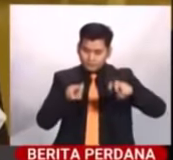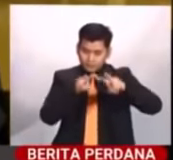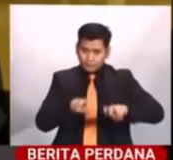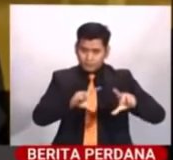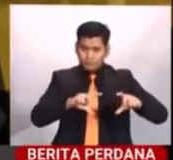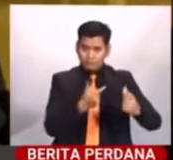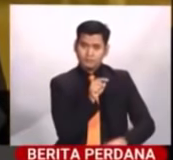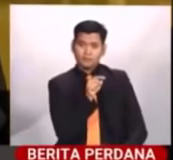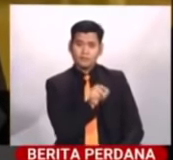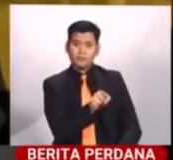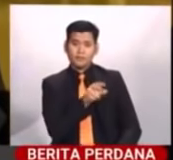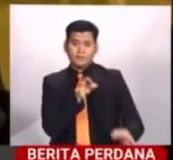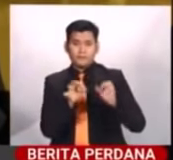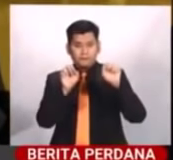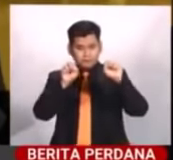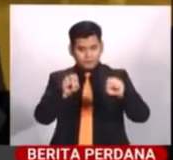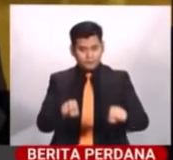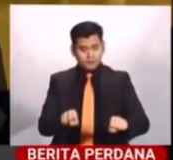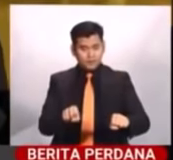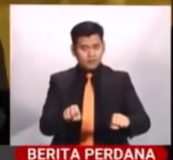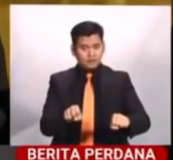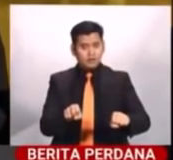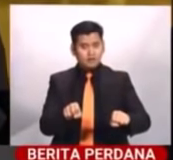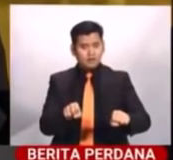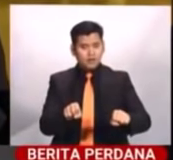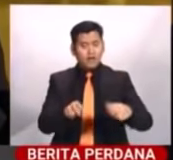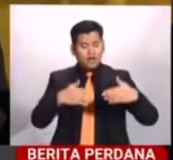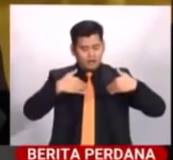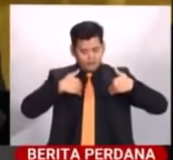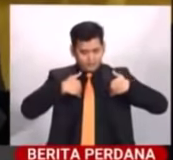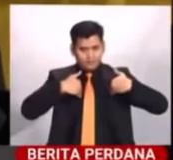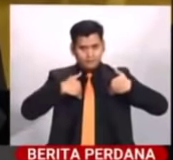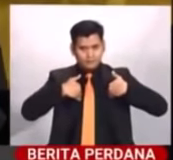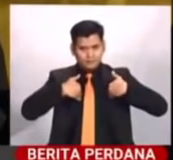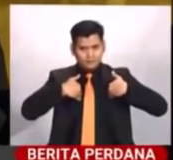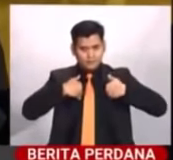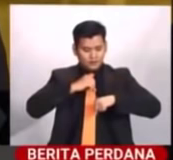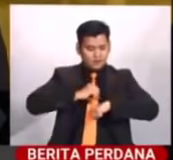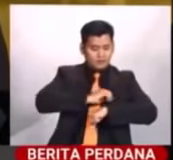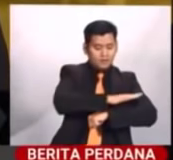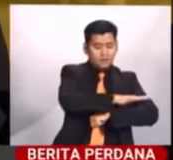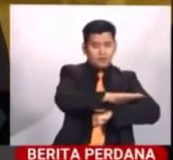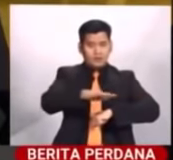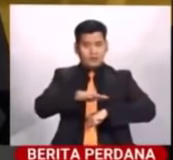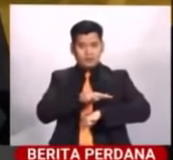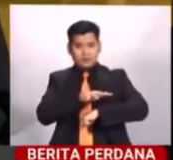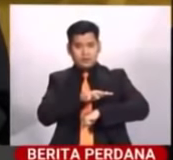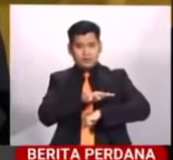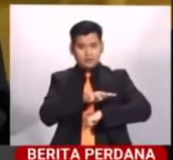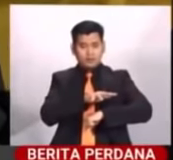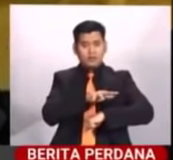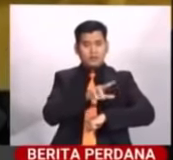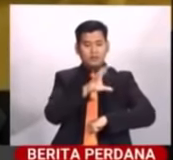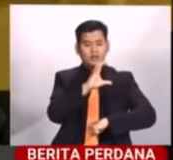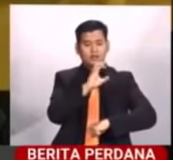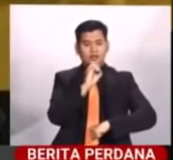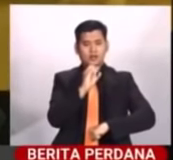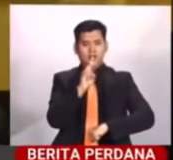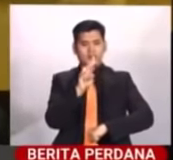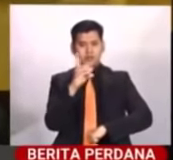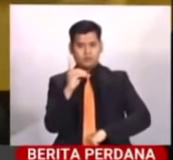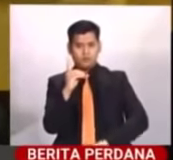kalau boleh didapati, ya, akan COVID, jangkitan COVID-19 ini di